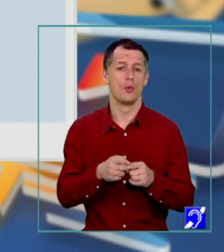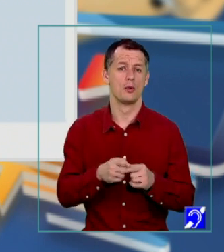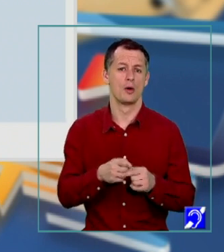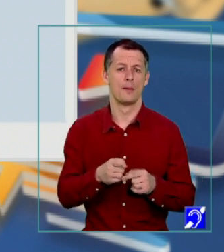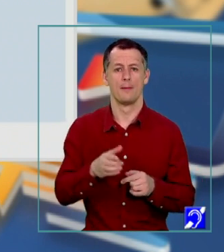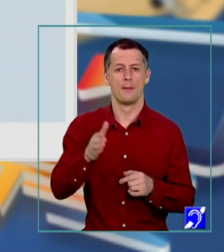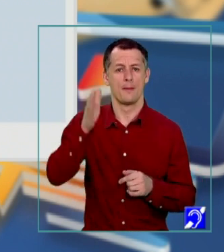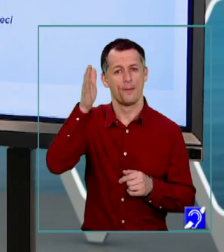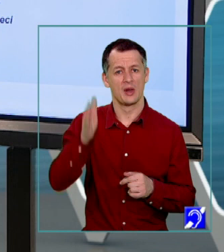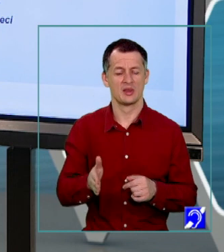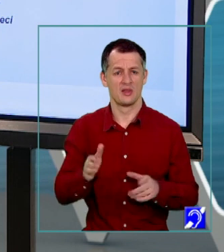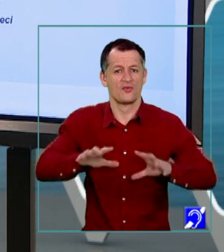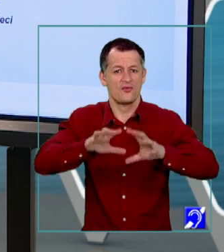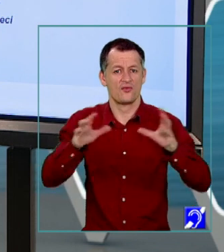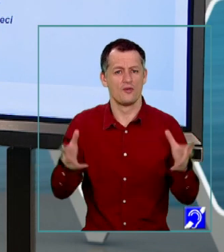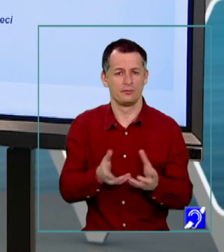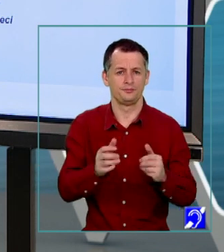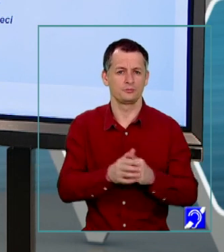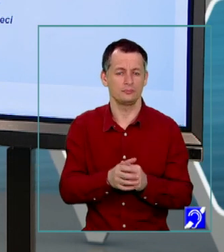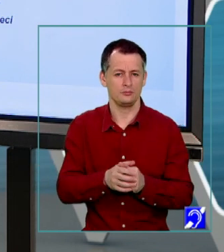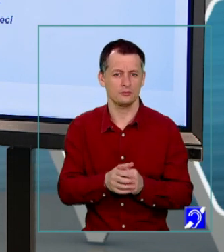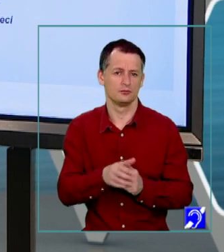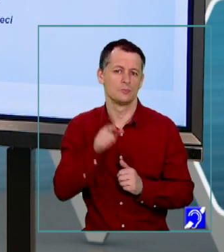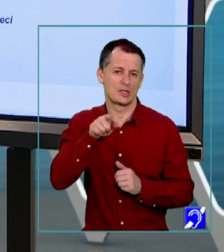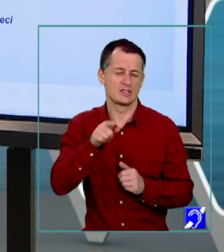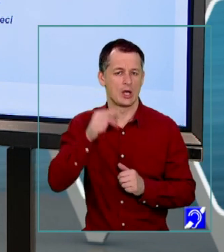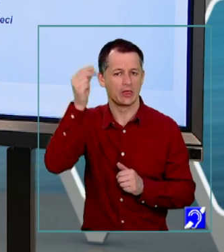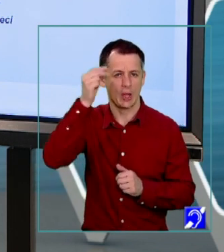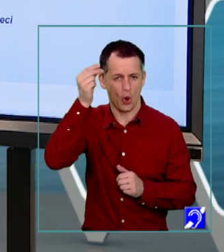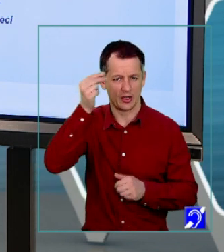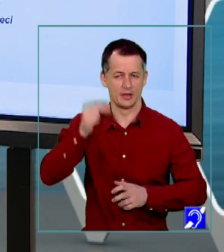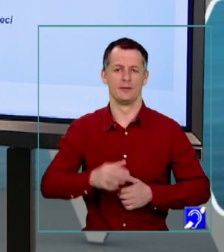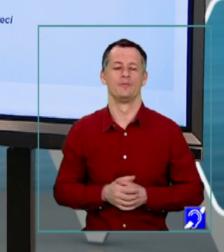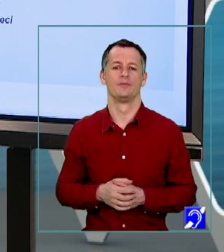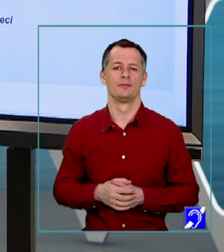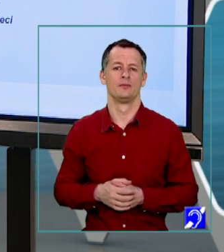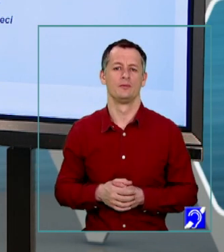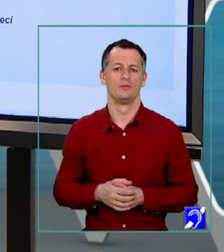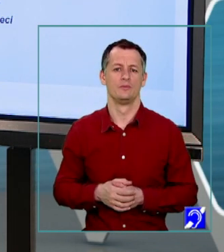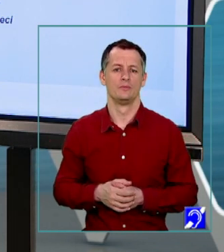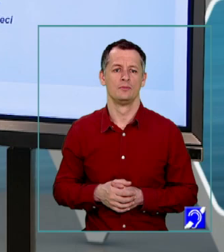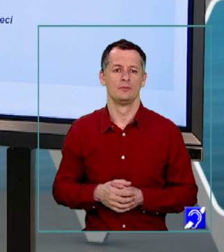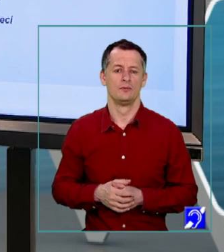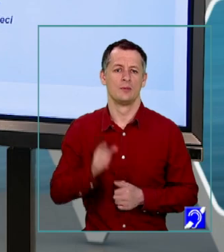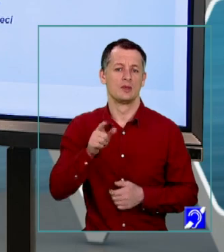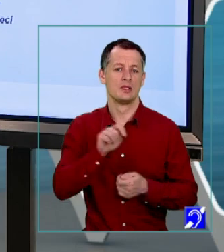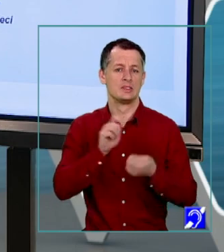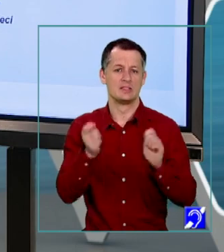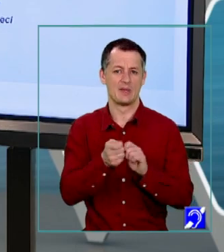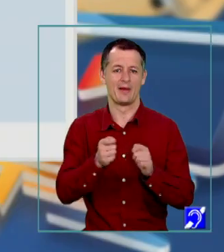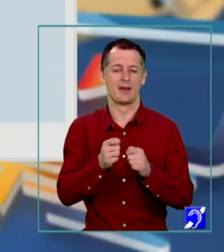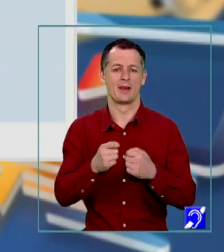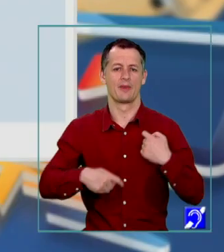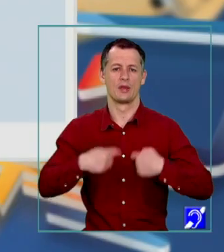În aceste condiții, conform teoriei cinetico-moleculare, temperatura gazului este dată numai de schimburile